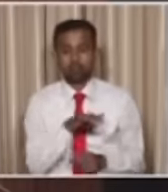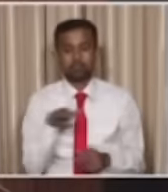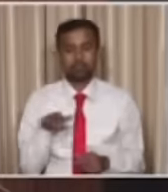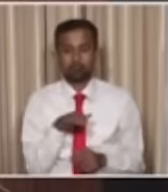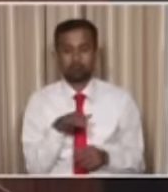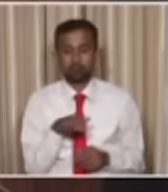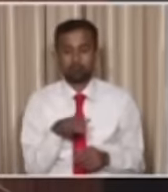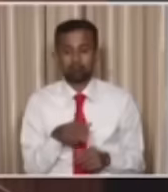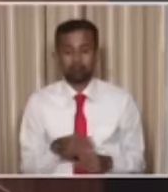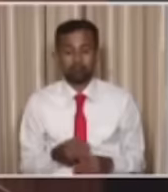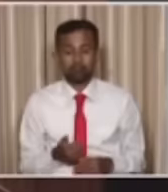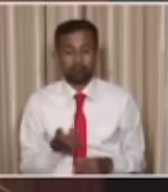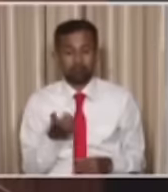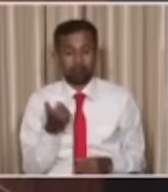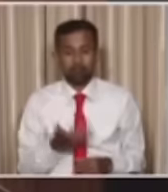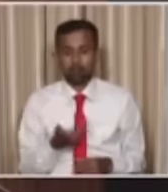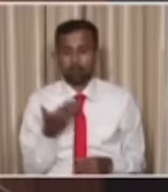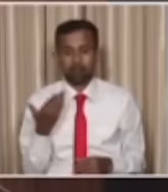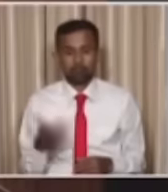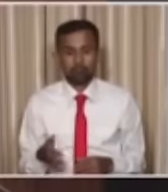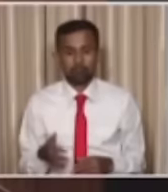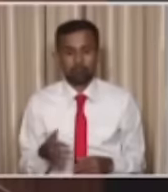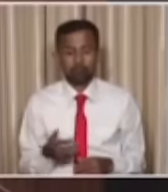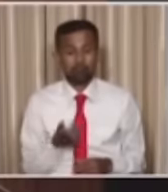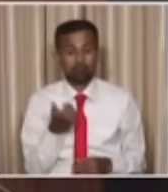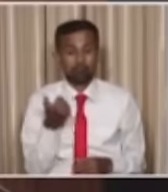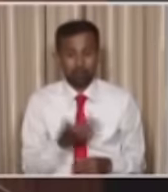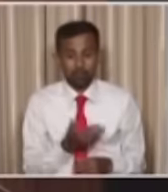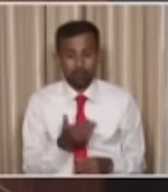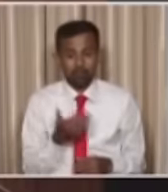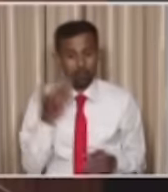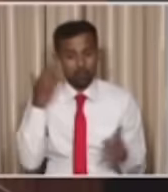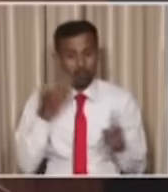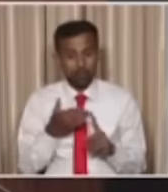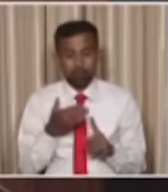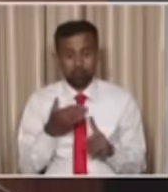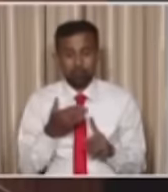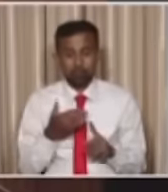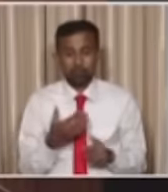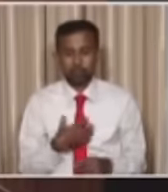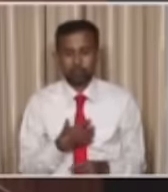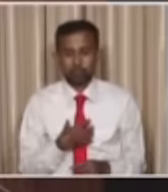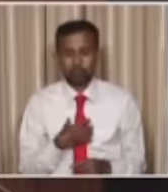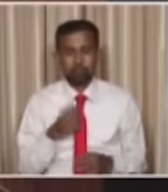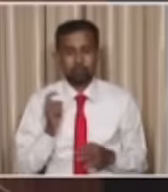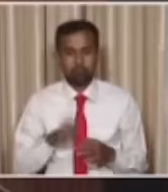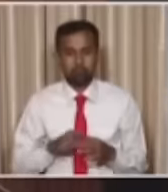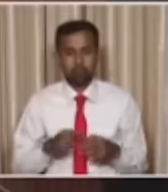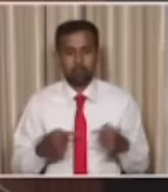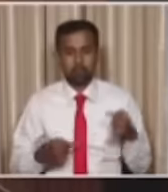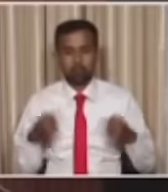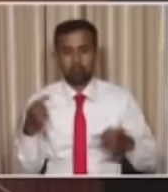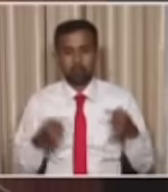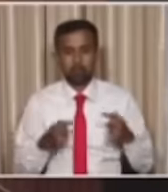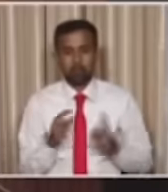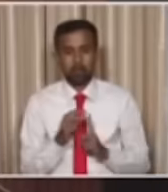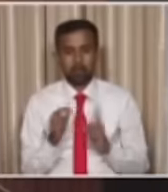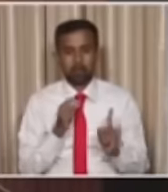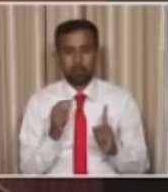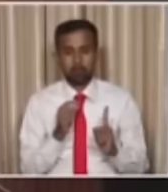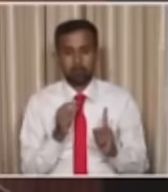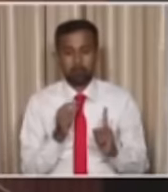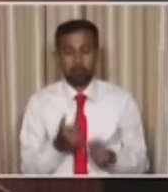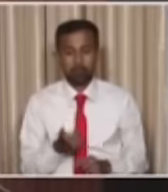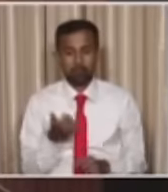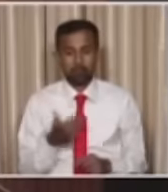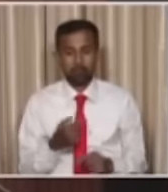තම සංවේදී විෂයක් බවට පත් වුණා. ඒක නිසා සංවේදී විෂය පිළිබඳව තියෙන මේ ඛේදනීය තත්ත්වය පිළිබඳ මේ විවාදය මේ පාර්ලිමේන්තුවේ තාමත්